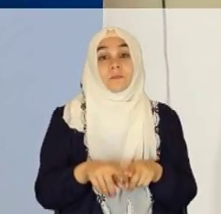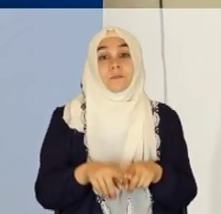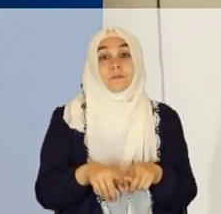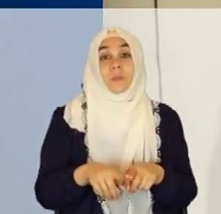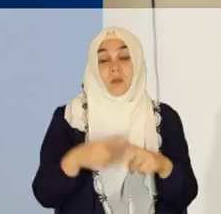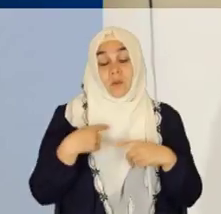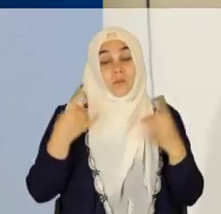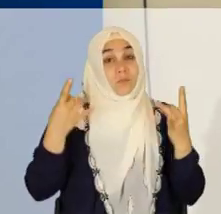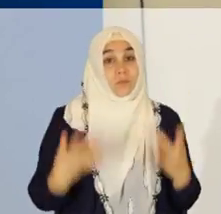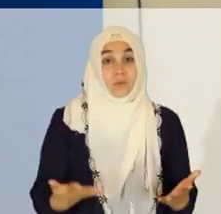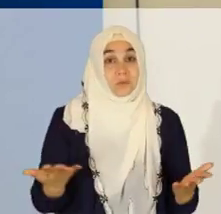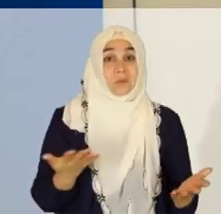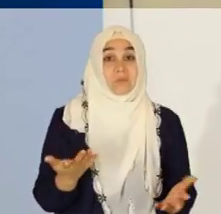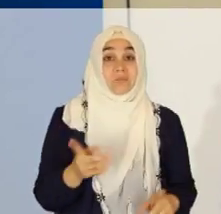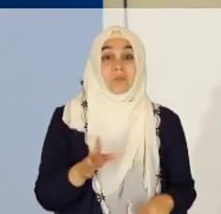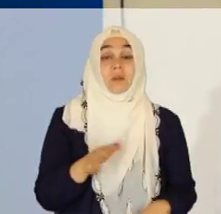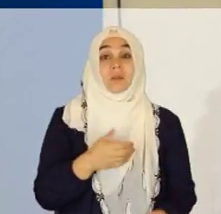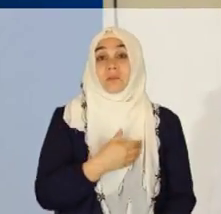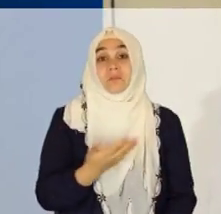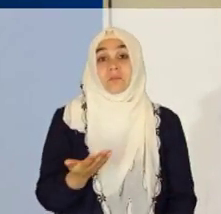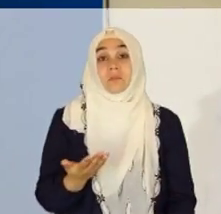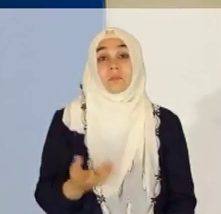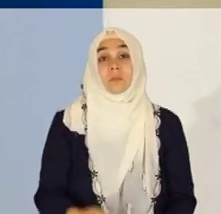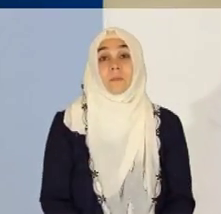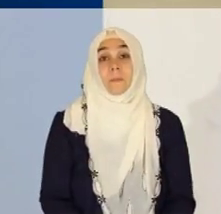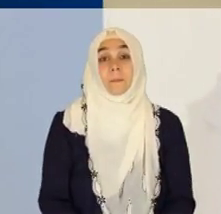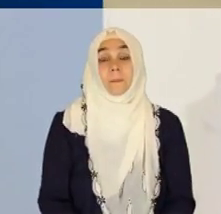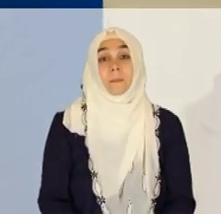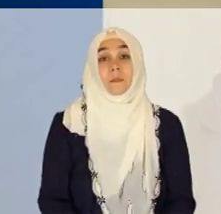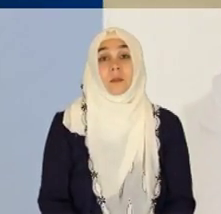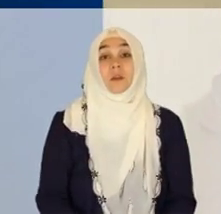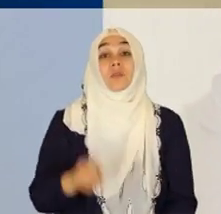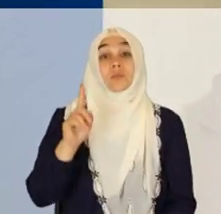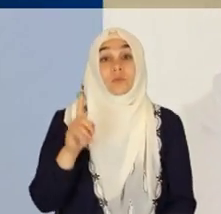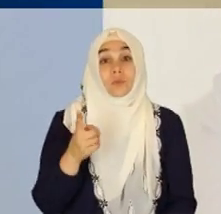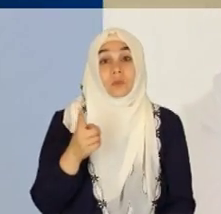Bu tabiiy narsa. Tabiiy narsa. Chunki